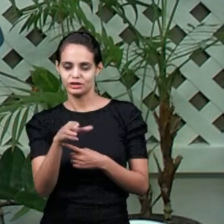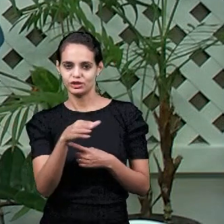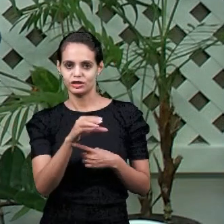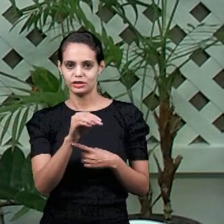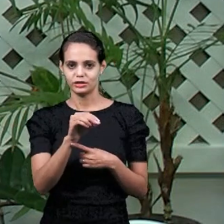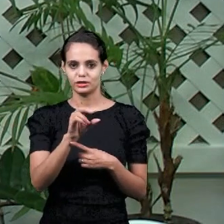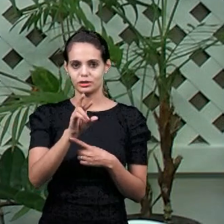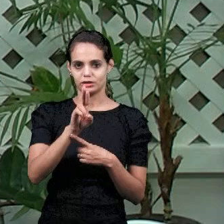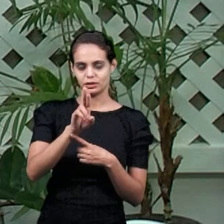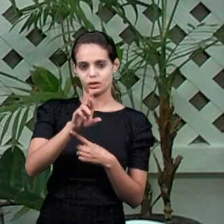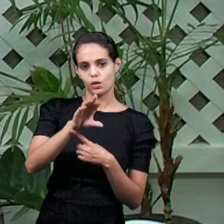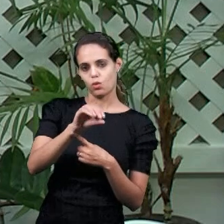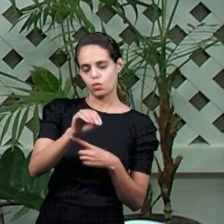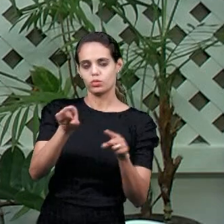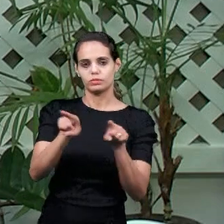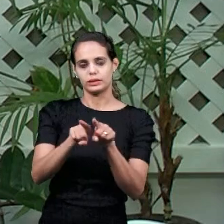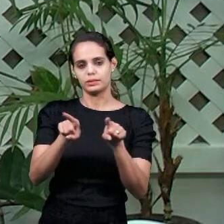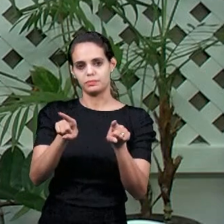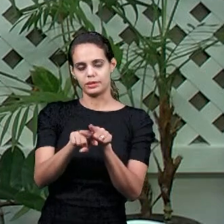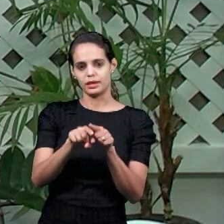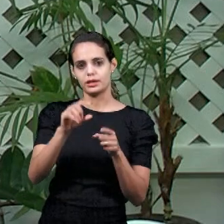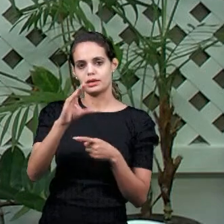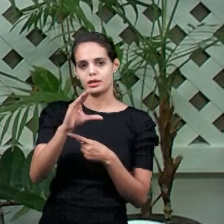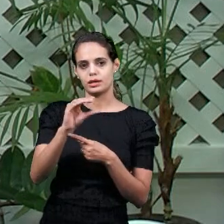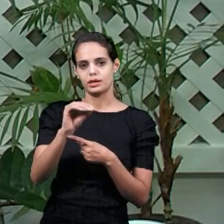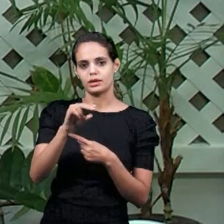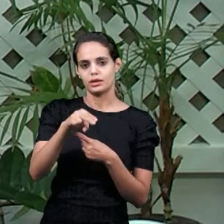de Conselheiro Paulino.